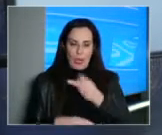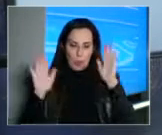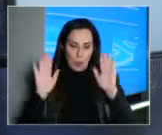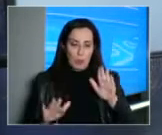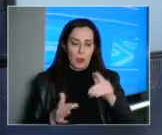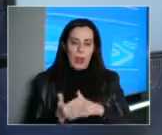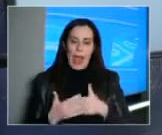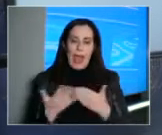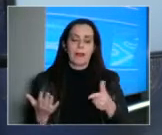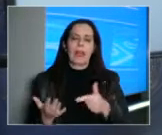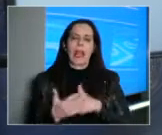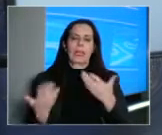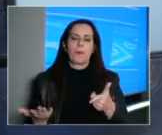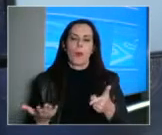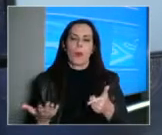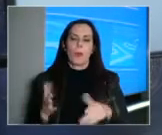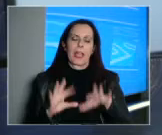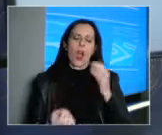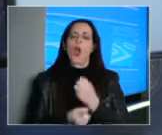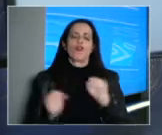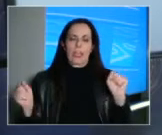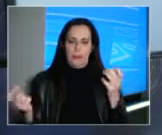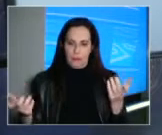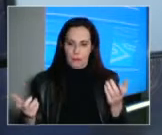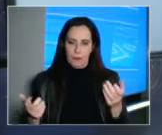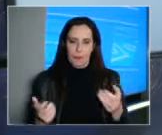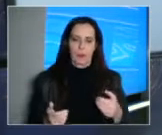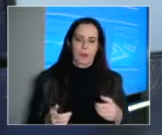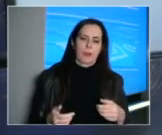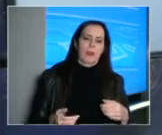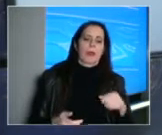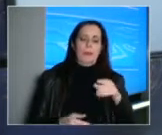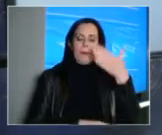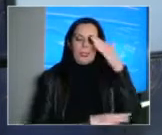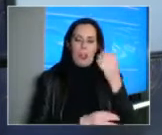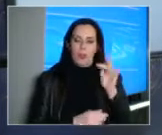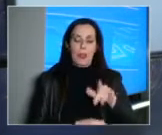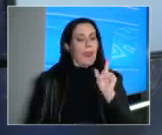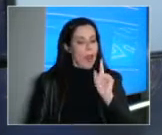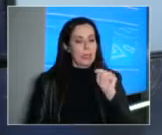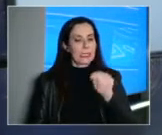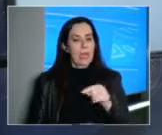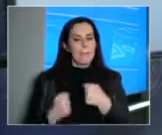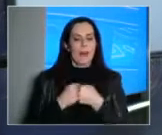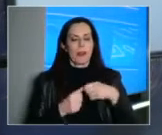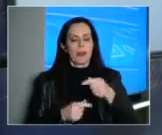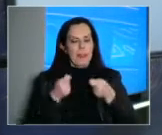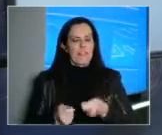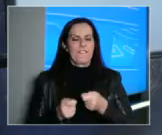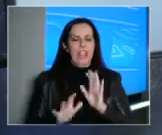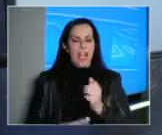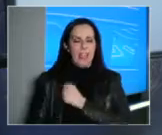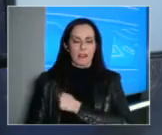שלהם. לכן אין פה עניין של בחירה חופשית ומדינה שמתנגדת לבחירה חופשית של לבוש, אלא זה מאבק בכפייה